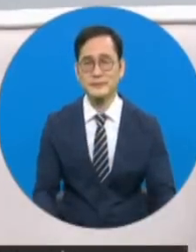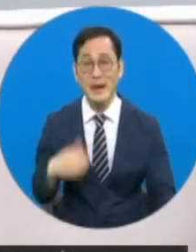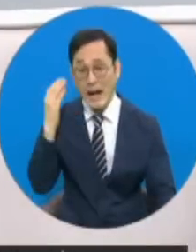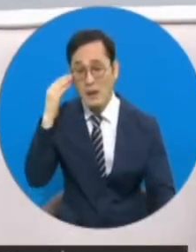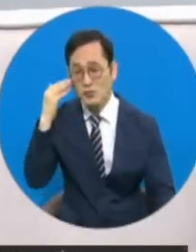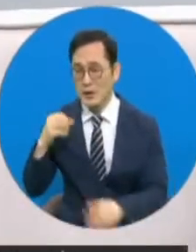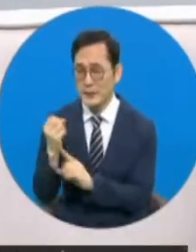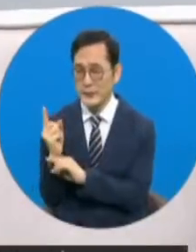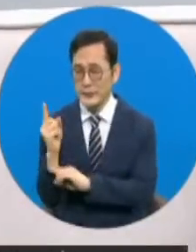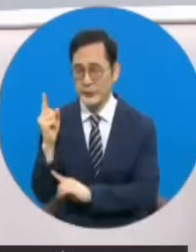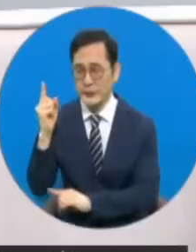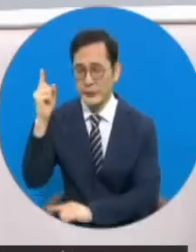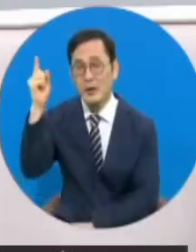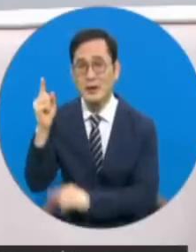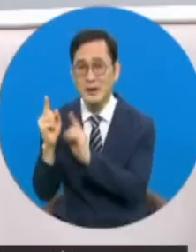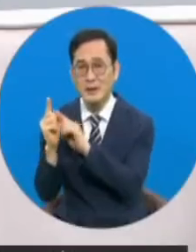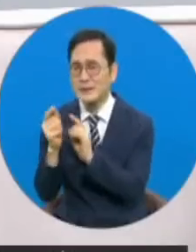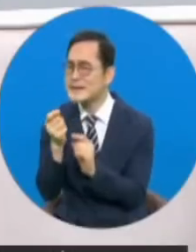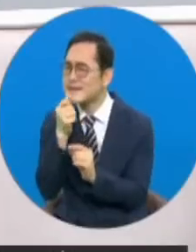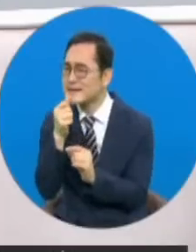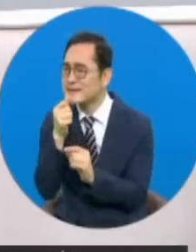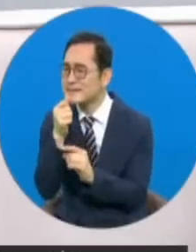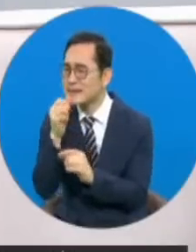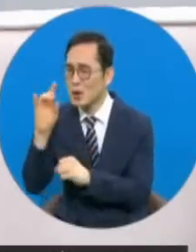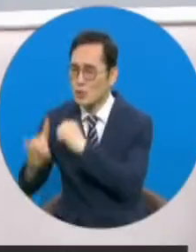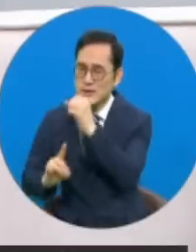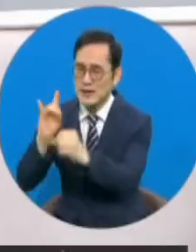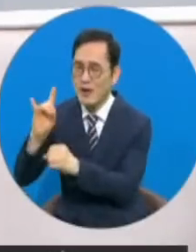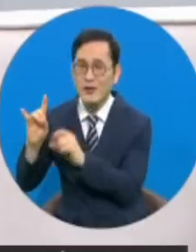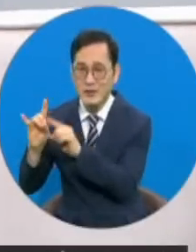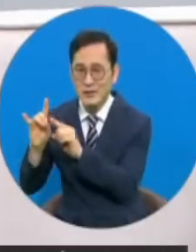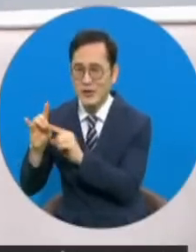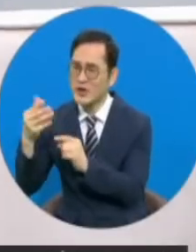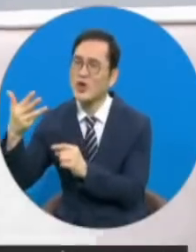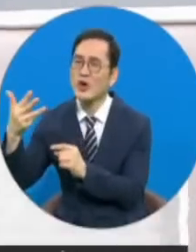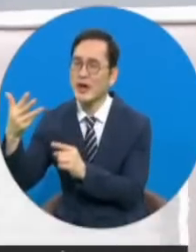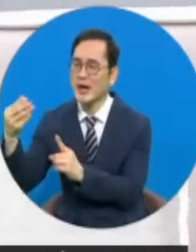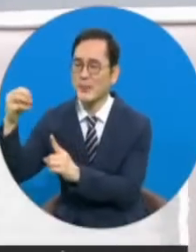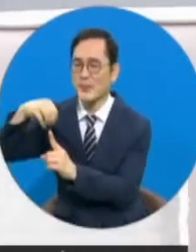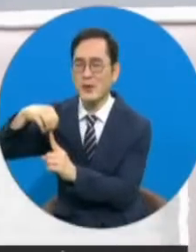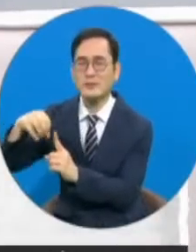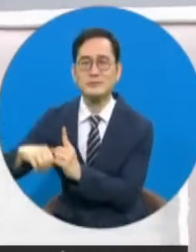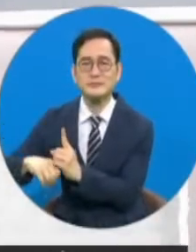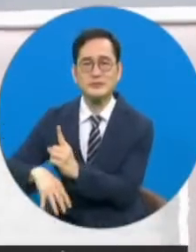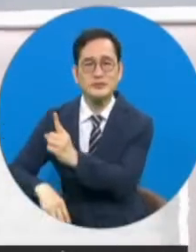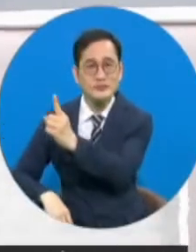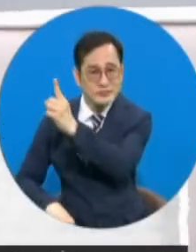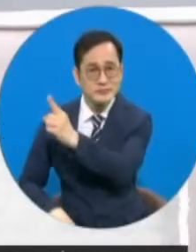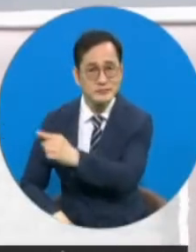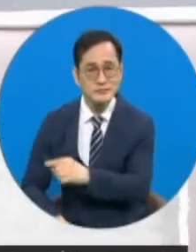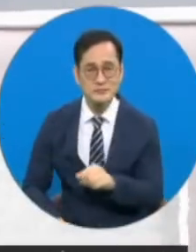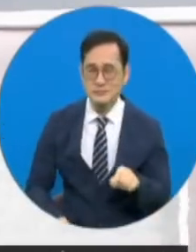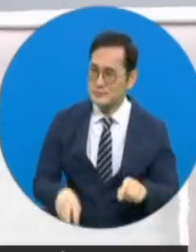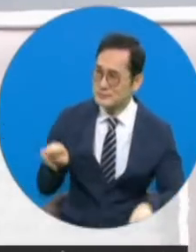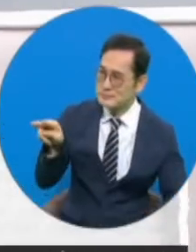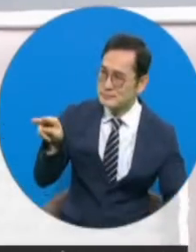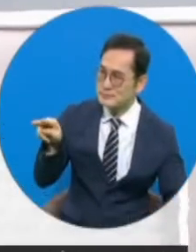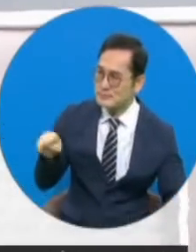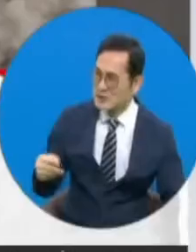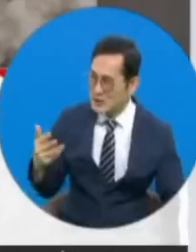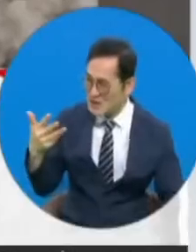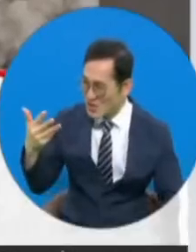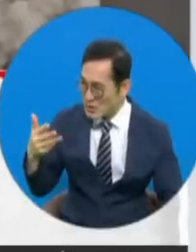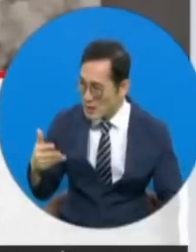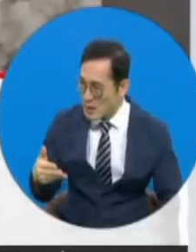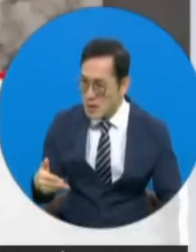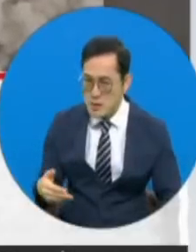작은 위성이 8개가 들어갔죠 8개 아마 그런 것에서 북한도 자극을 받아서 작은 여러 개의